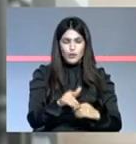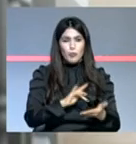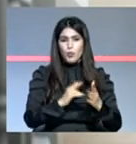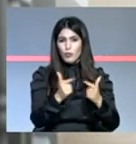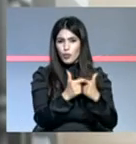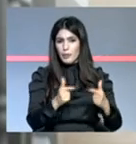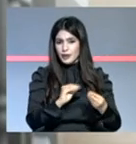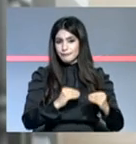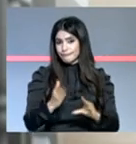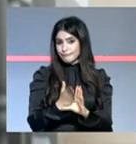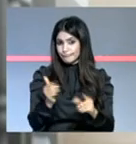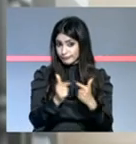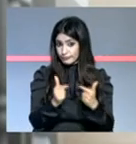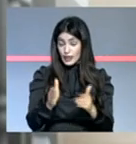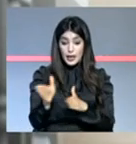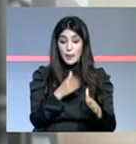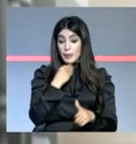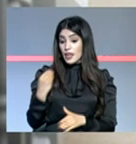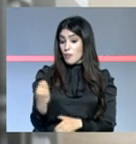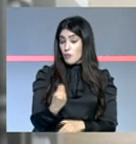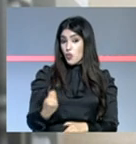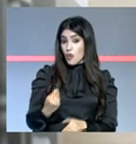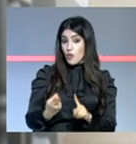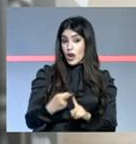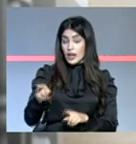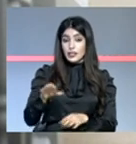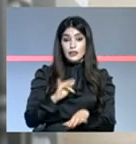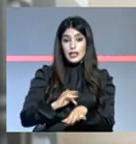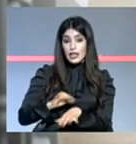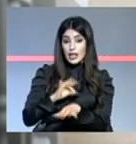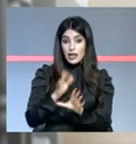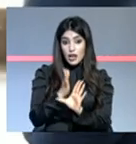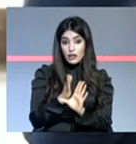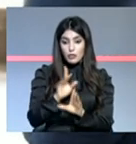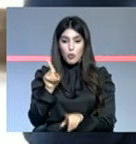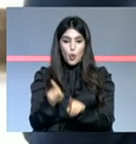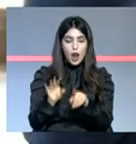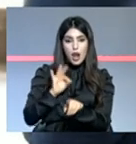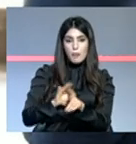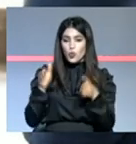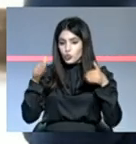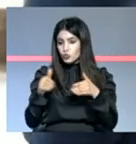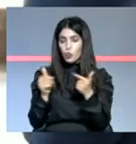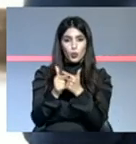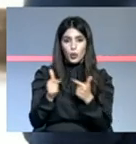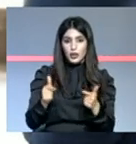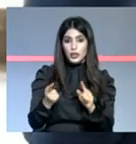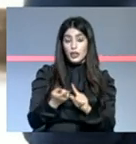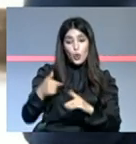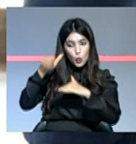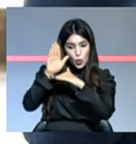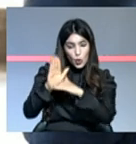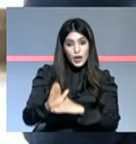طرق العلاج للأطفال الذين يعانون أمراضا أو اضطرابات نفسية بصفة عامة حسب طبيعة المرض وحدته، ومن بينها الإحاطة